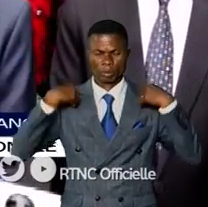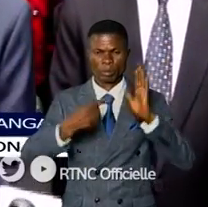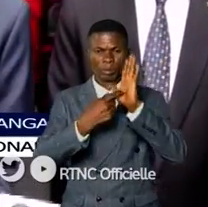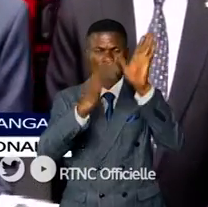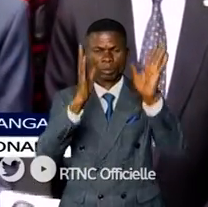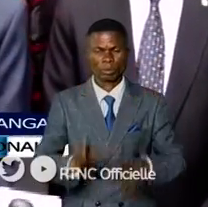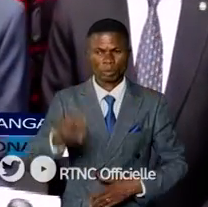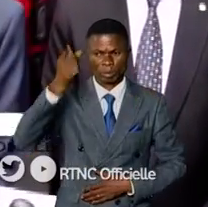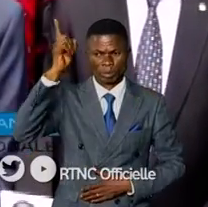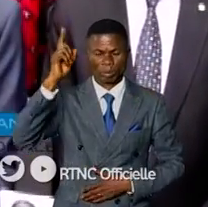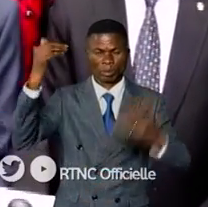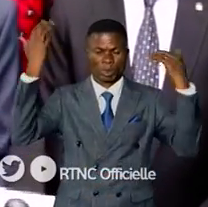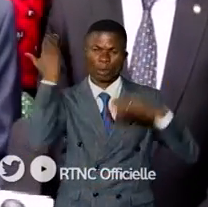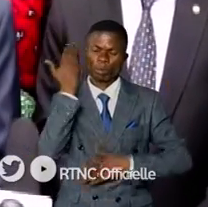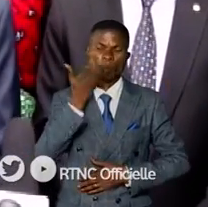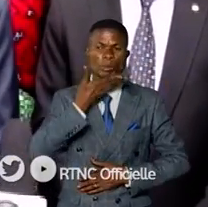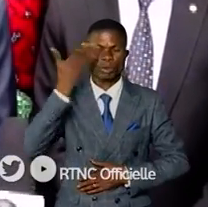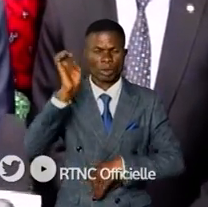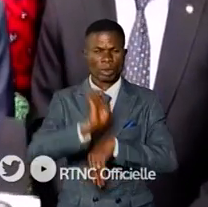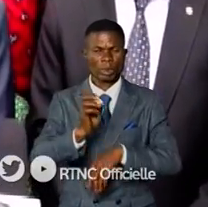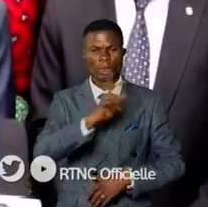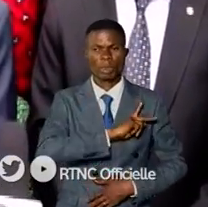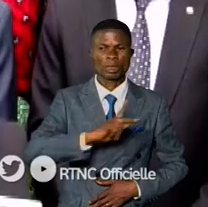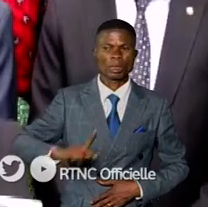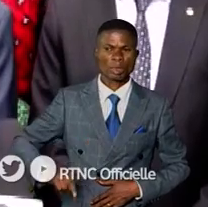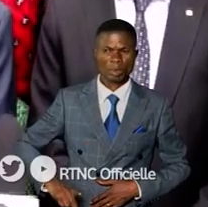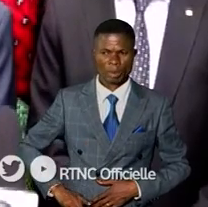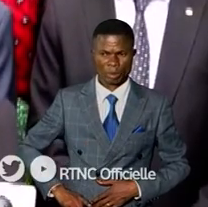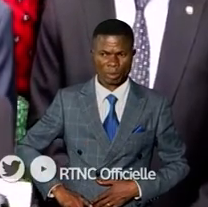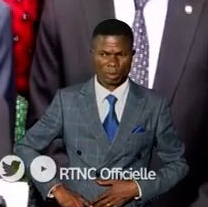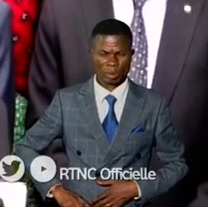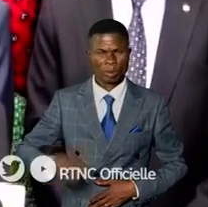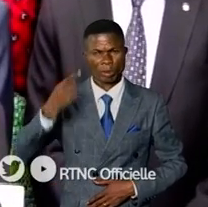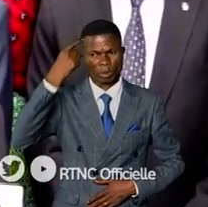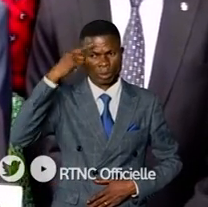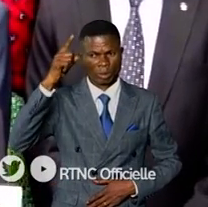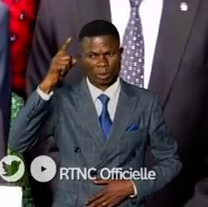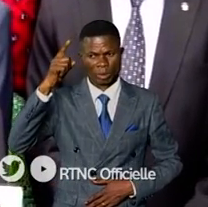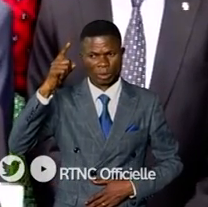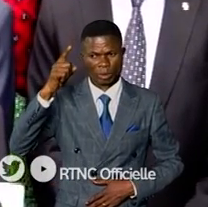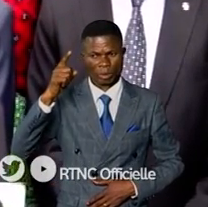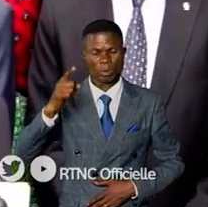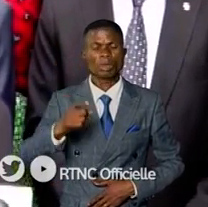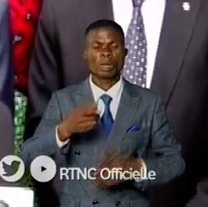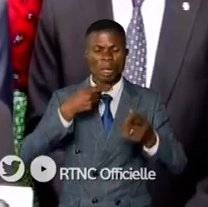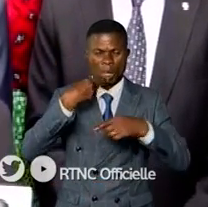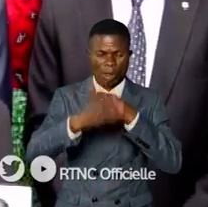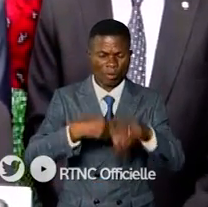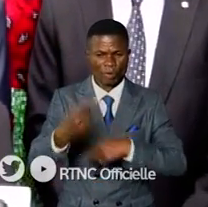représentant légal, le père spirituel de l'église kimbanguiste, pour lui demander, comme nous l'avons